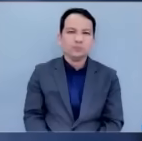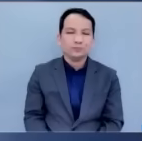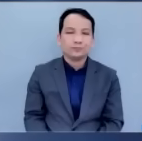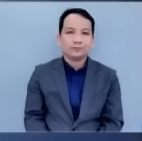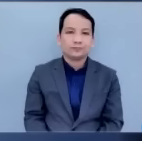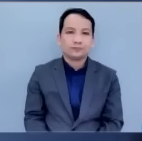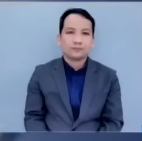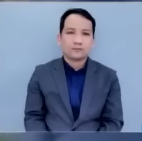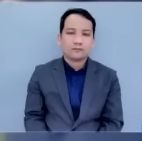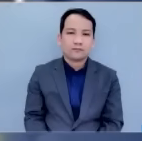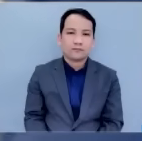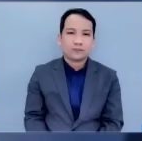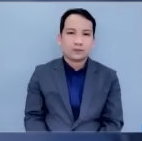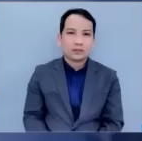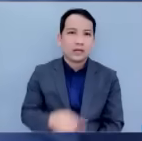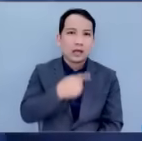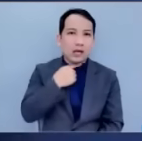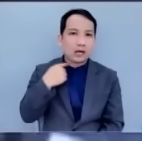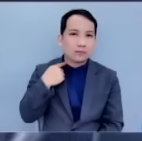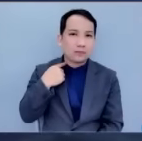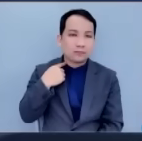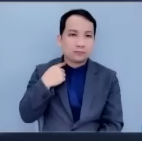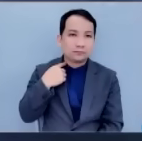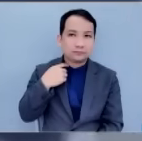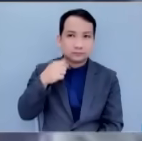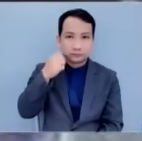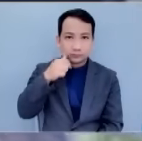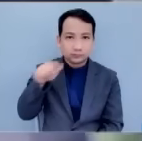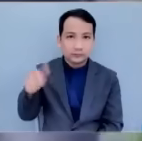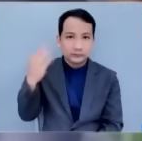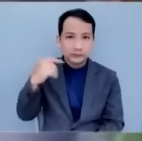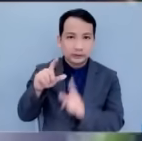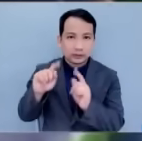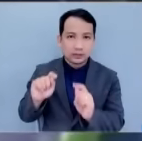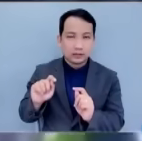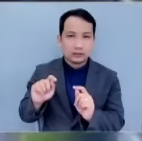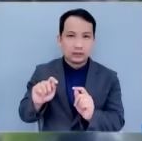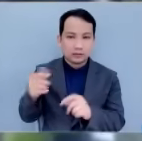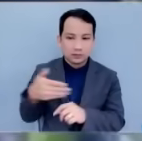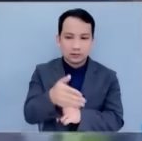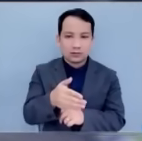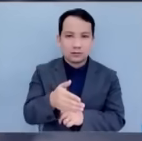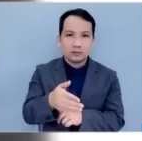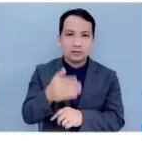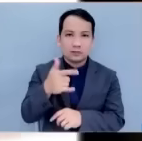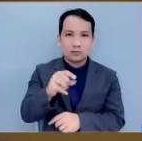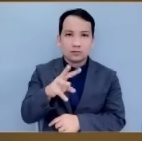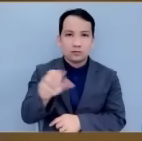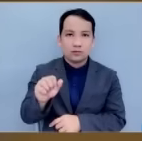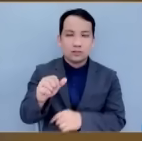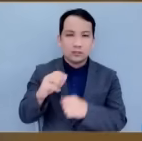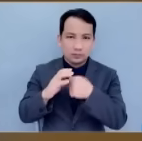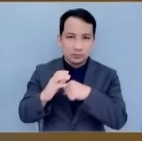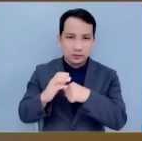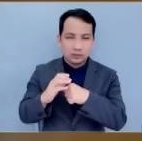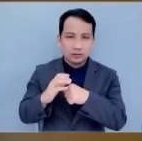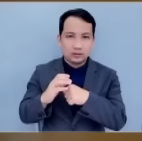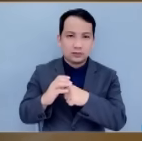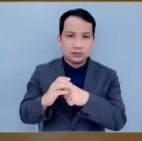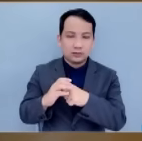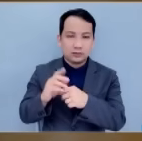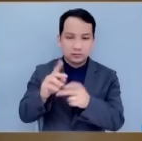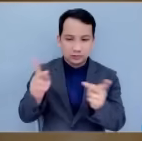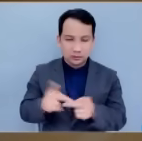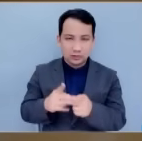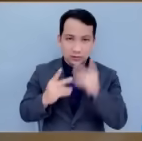Pugot ang bangkay ng ginang na yan nang matagpuan itong Sabado malapit sa palaisdaan sa Goa, Camarines Sur. Sakop ng lugar ang lupain na